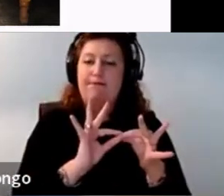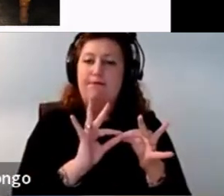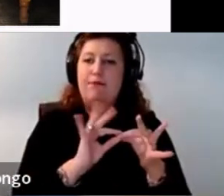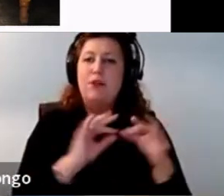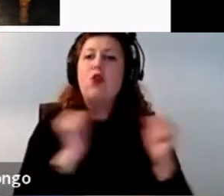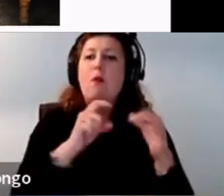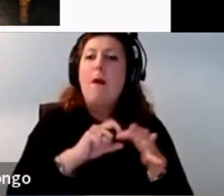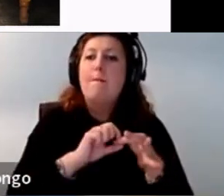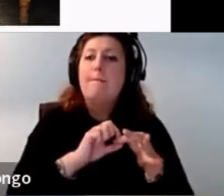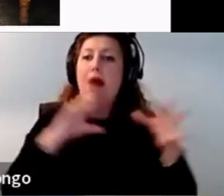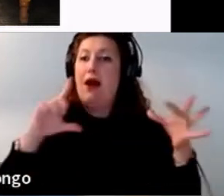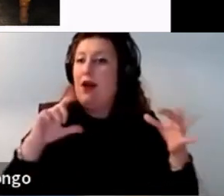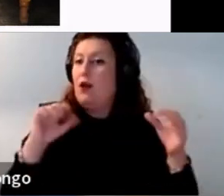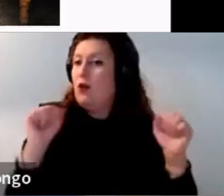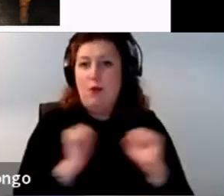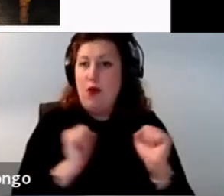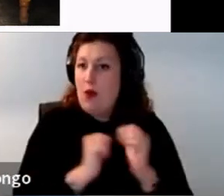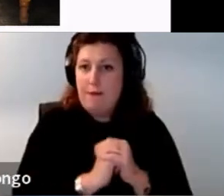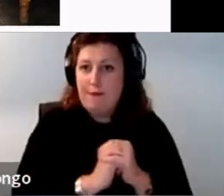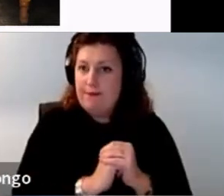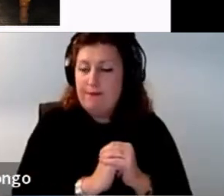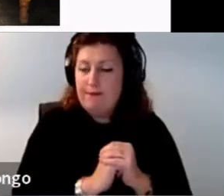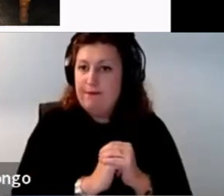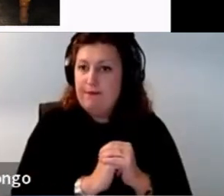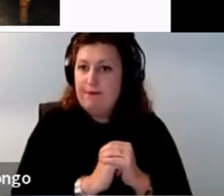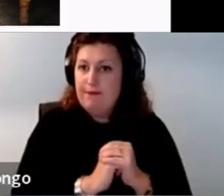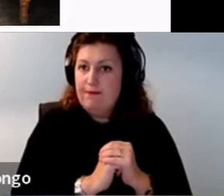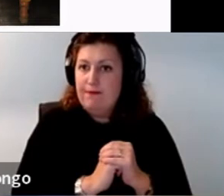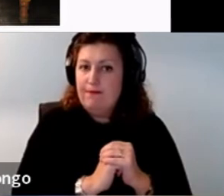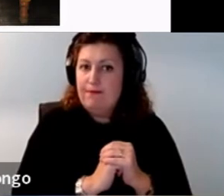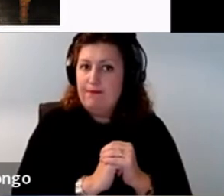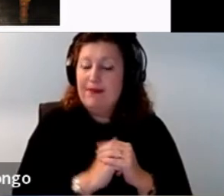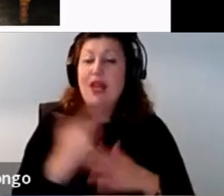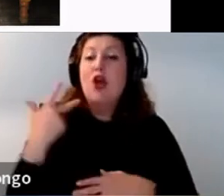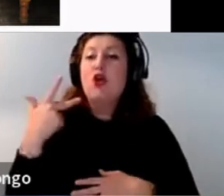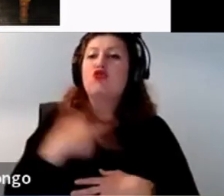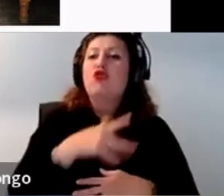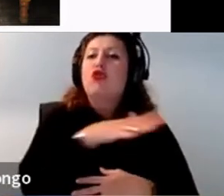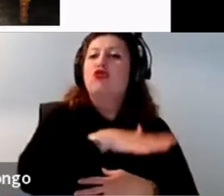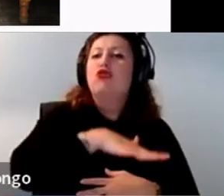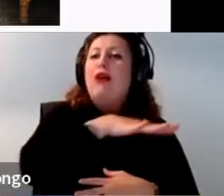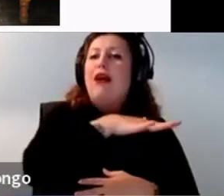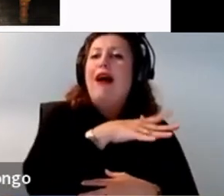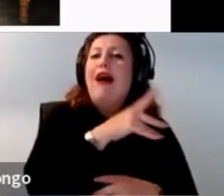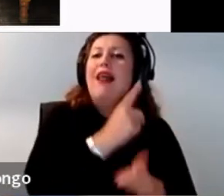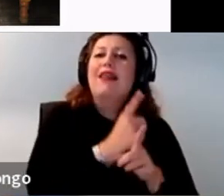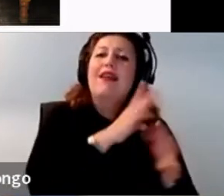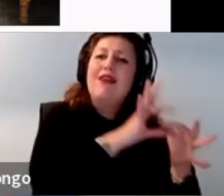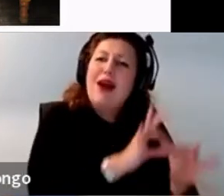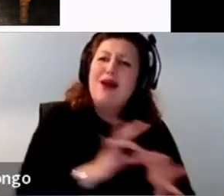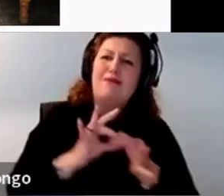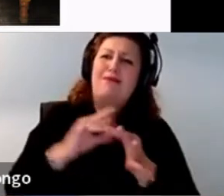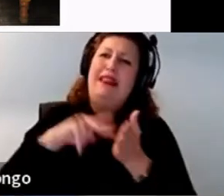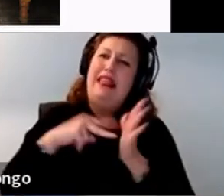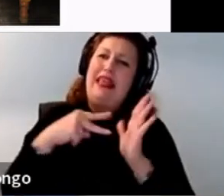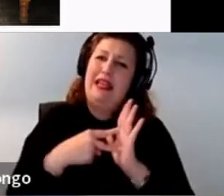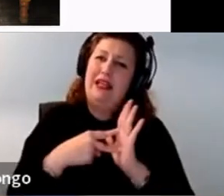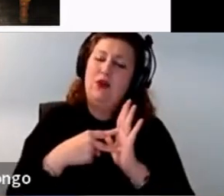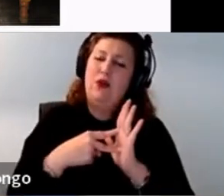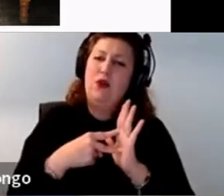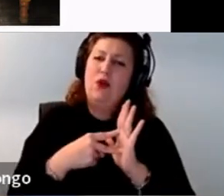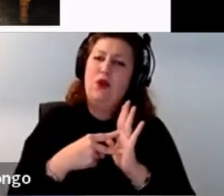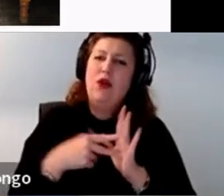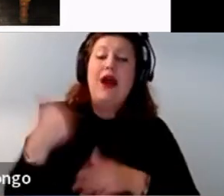sostanzialmente zoppo. Il sociale è fondamentale che vada col tecnico anche per tutti i lavori che Paola